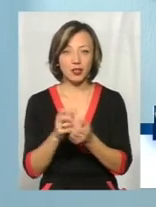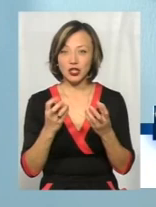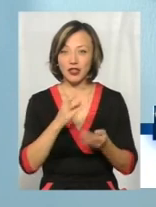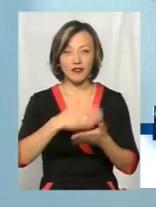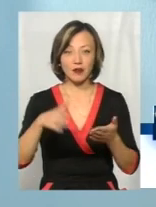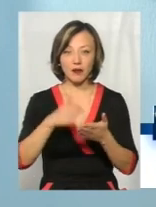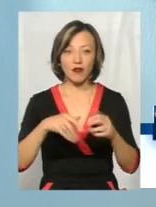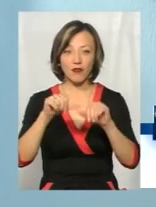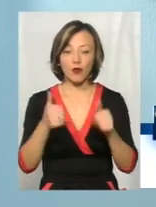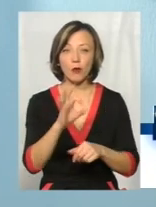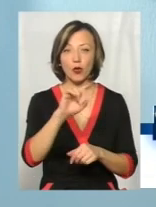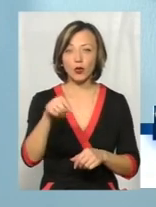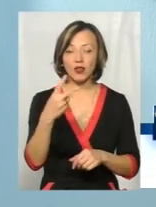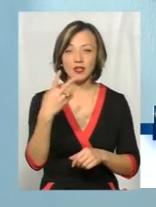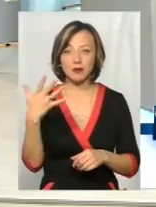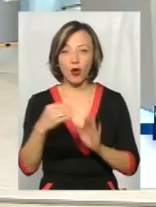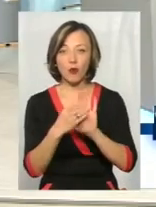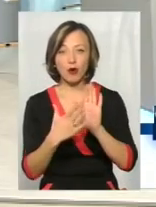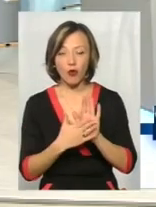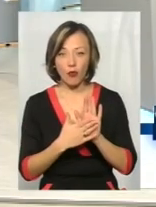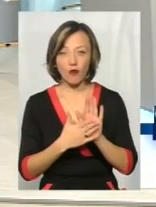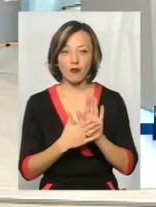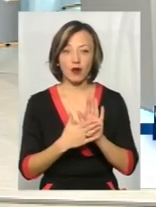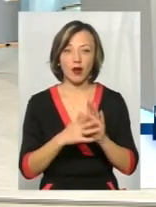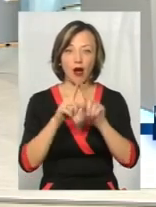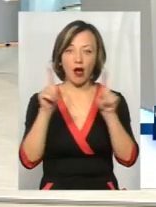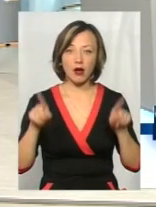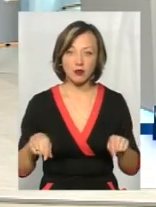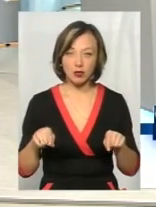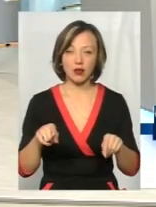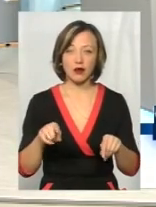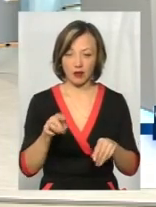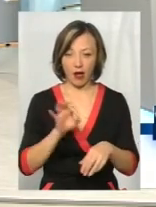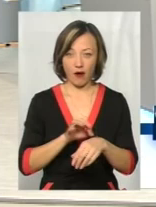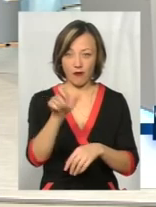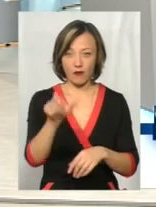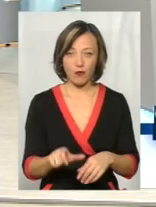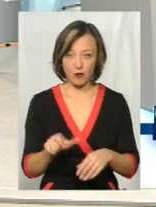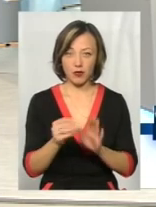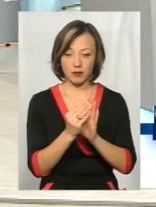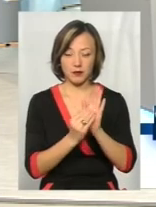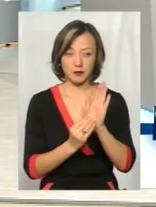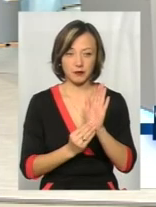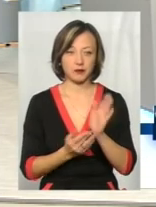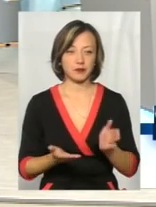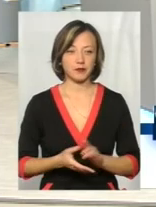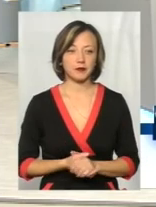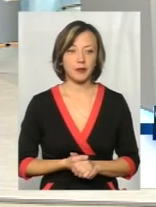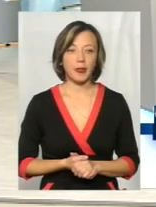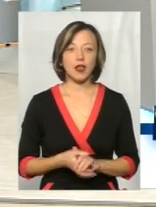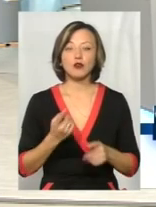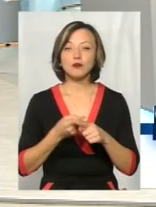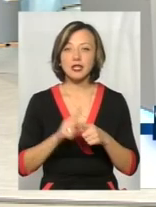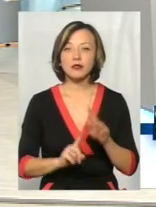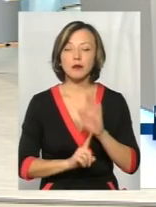відміняв цю форму 025 облікову, тобто картка амбулаторного пацієнта, в якій проводяться записи. Для того, щоб це